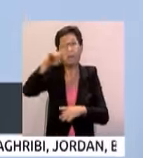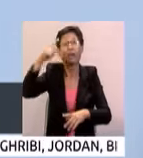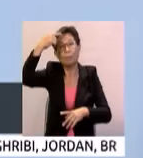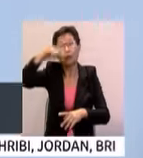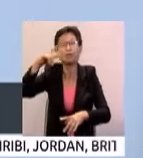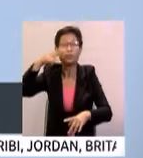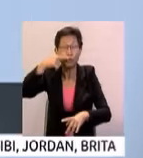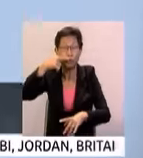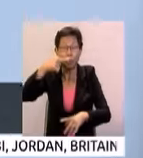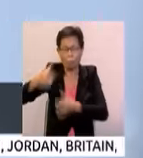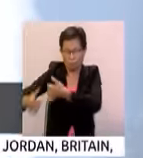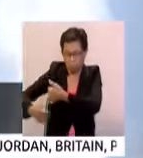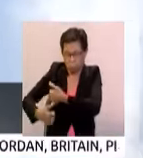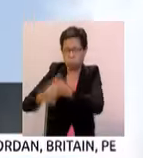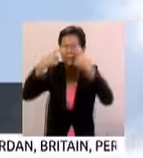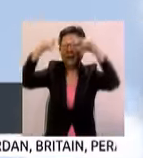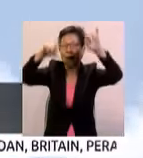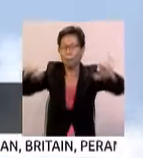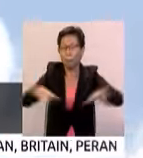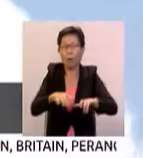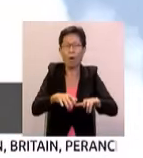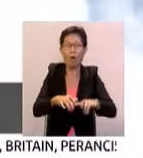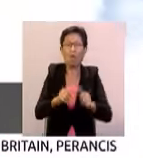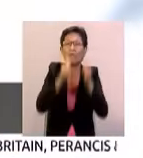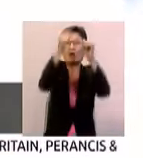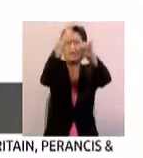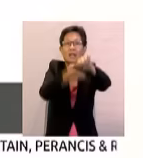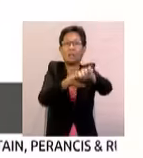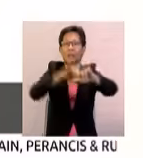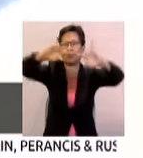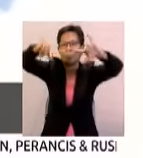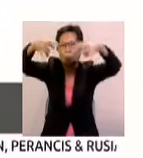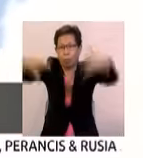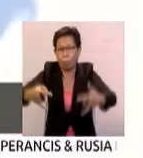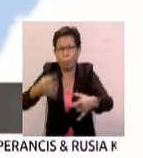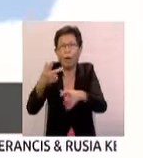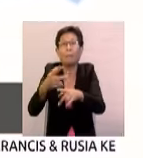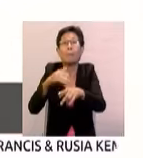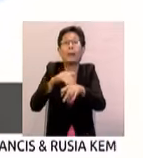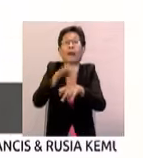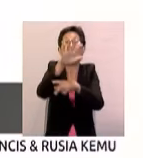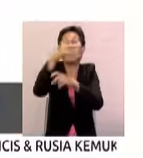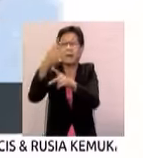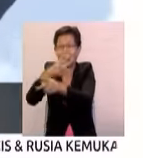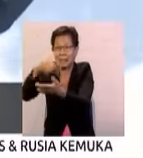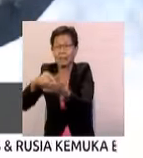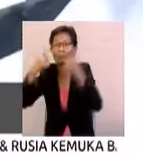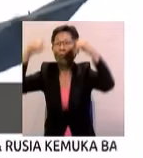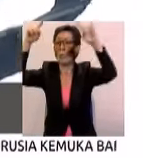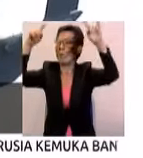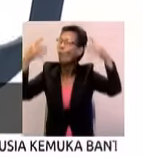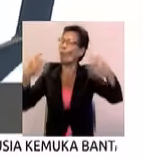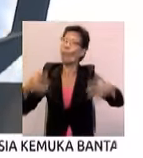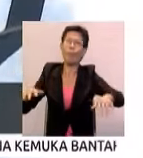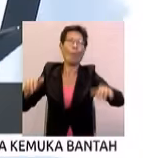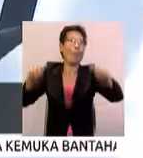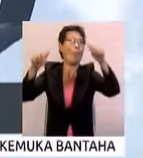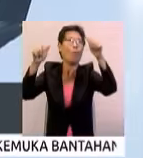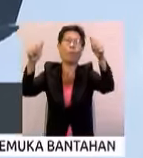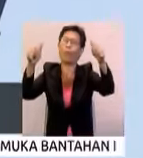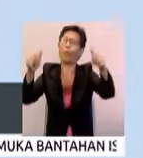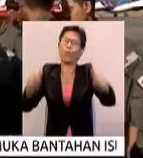juruterbang TUDM, kejayaan melakukan aksi solo dan aerobatik pada 5 kali ini satu pencapaian membanggakan.